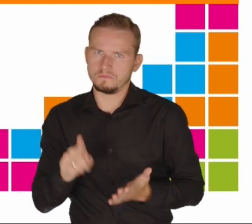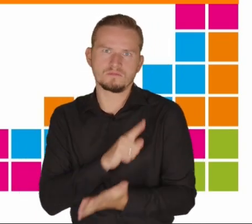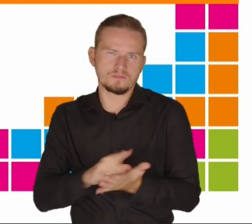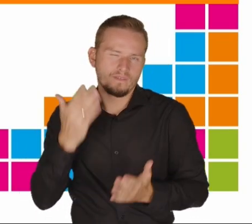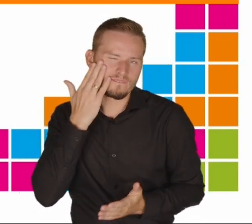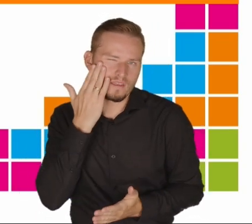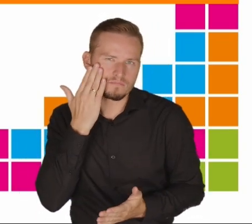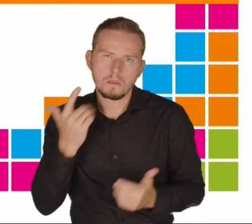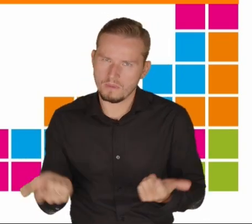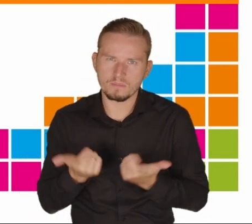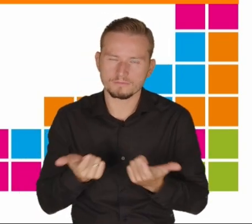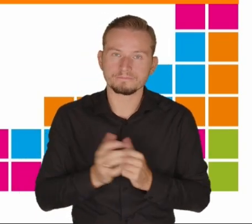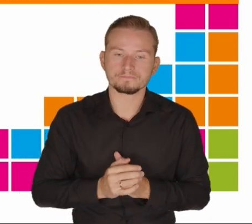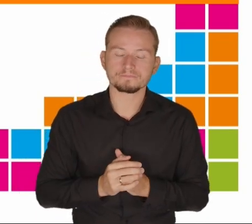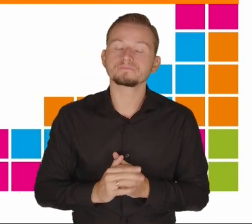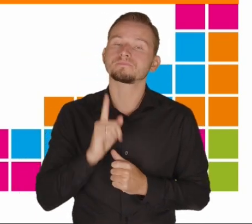też